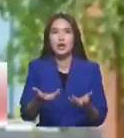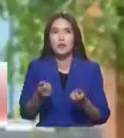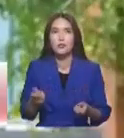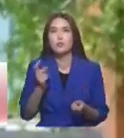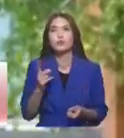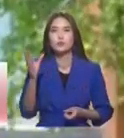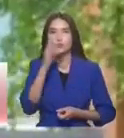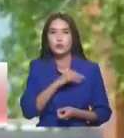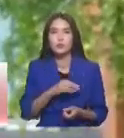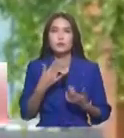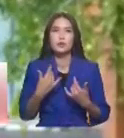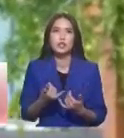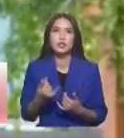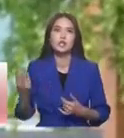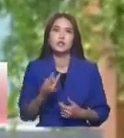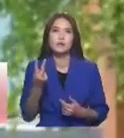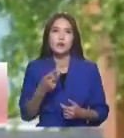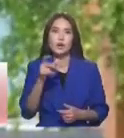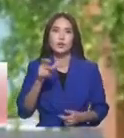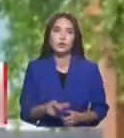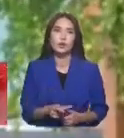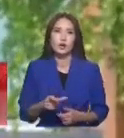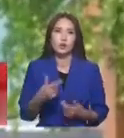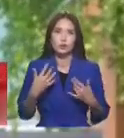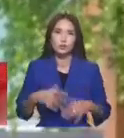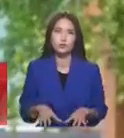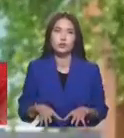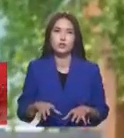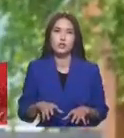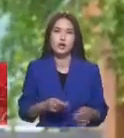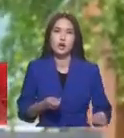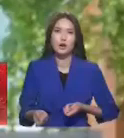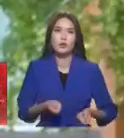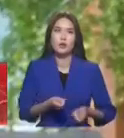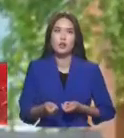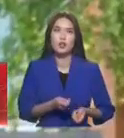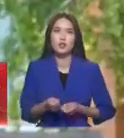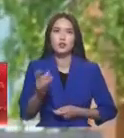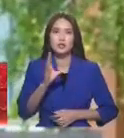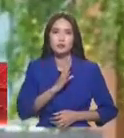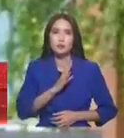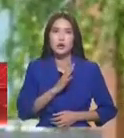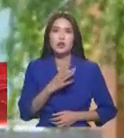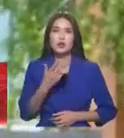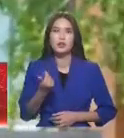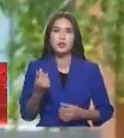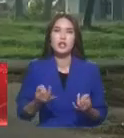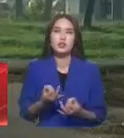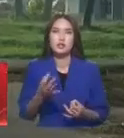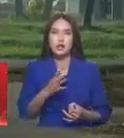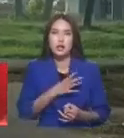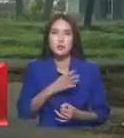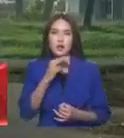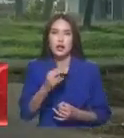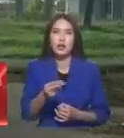одобрено. И второй товарищ, который уже вот тоже вот буквально на днях, он уже, скорее всего, ему будет одобрение.